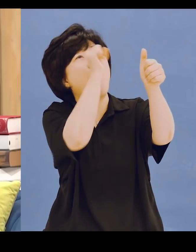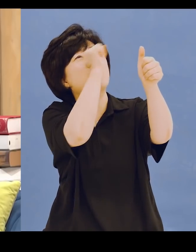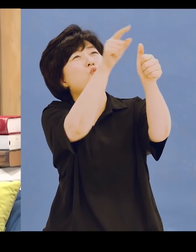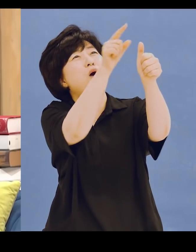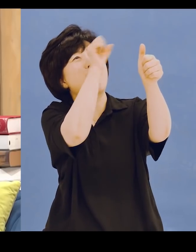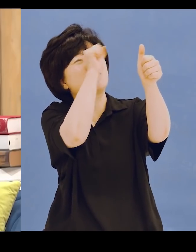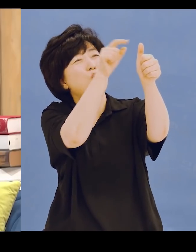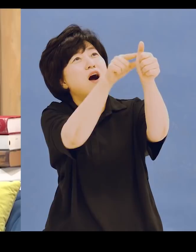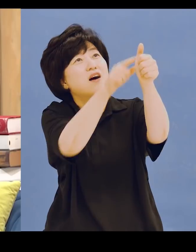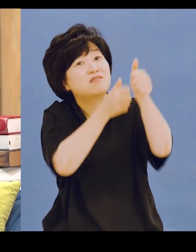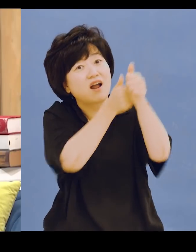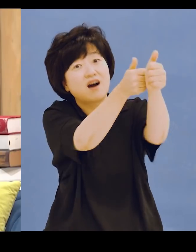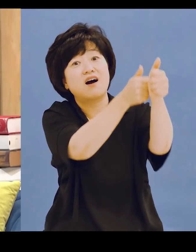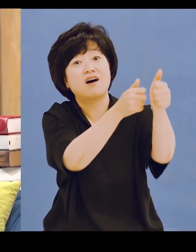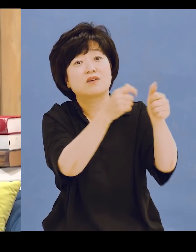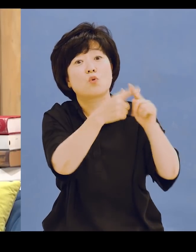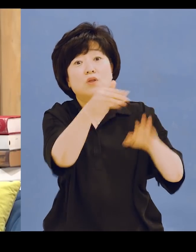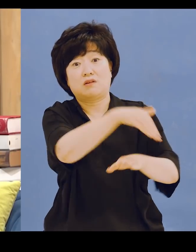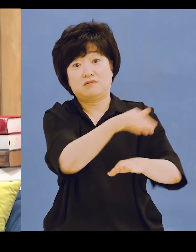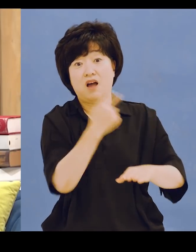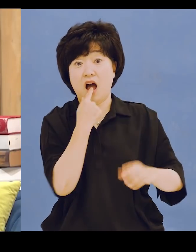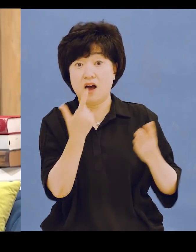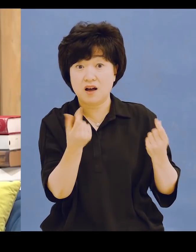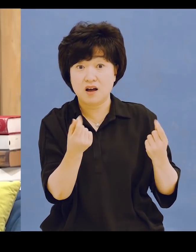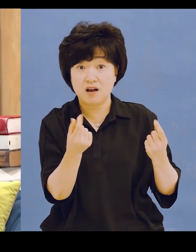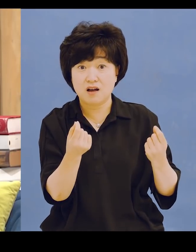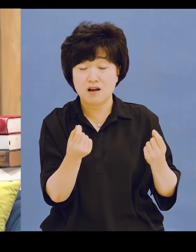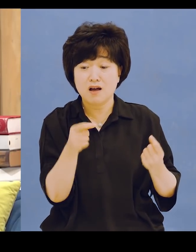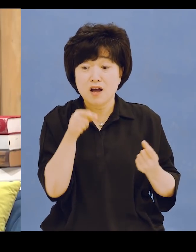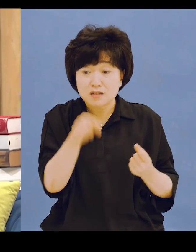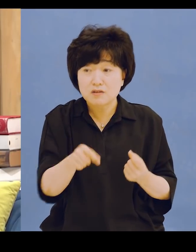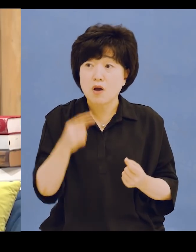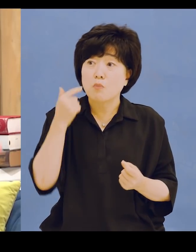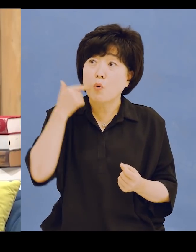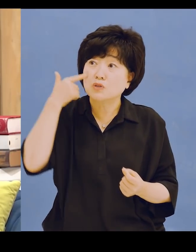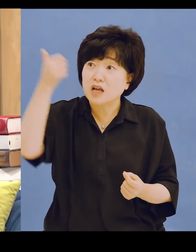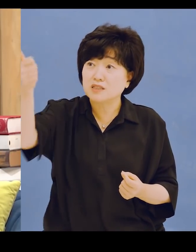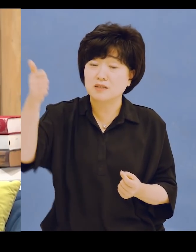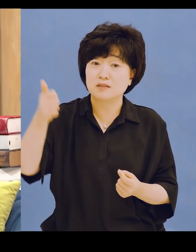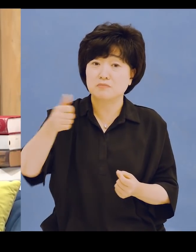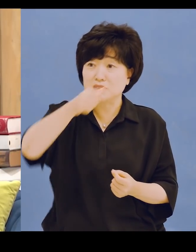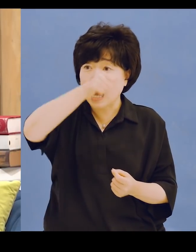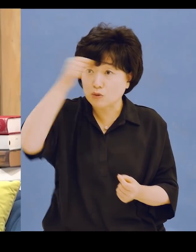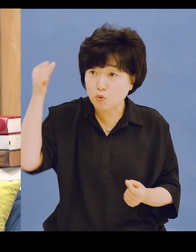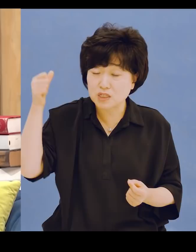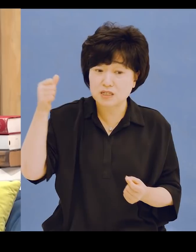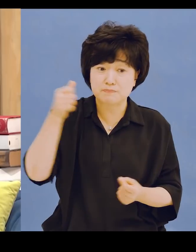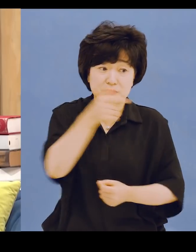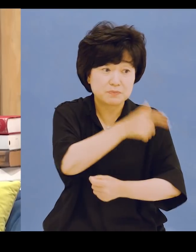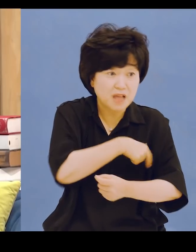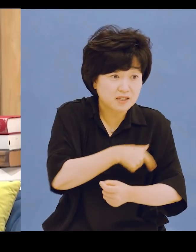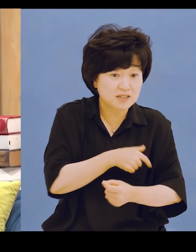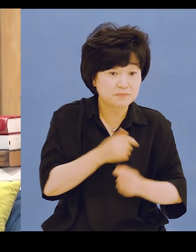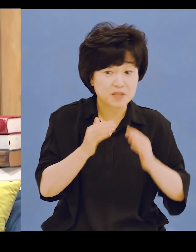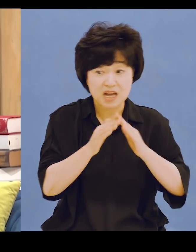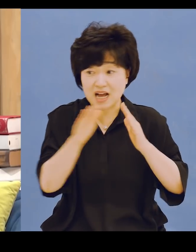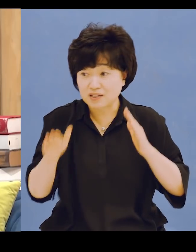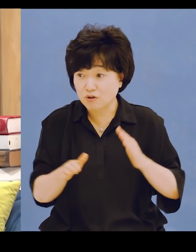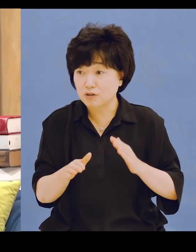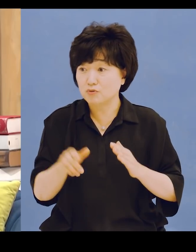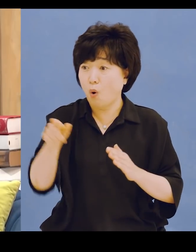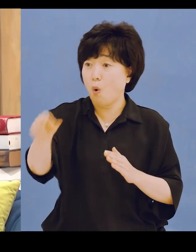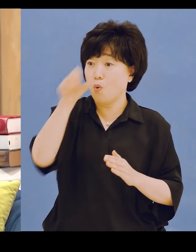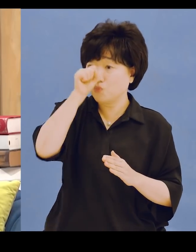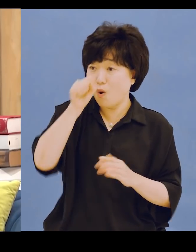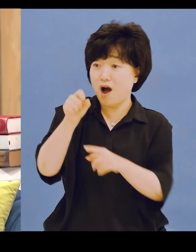그것이 집사님이든 장로님이든 그것이 권사님이든 목사님이 되면 더 좋겠지만 본이 가정에서도 네.